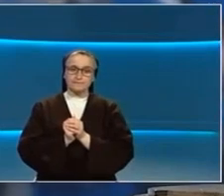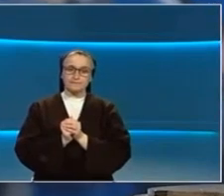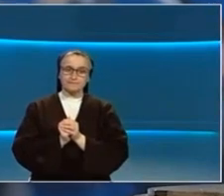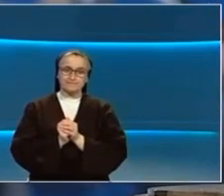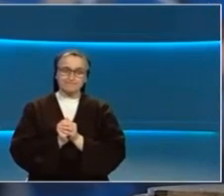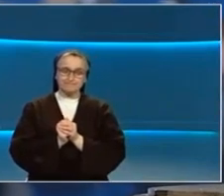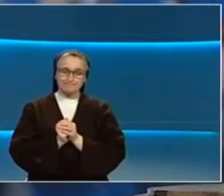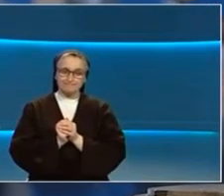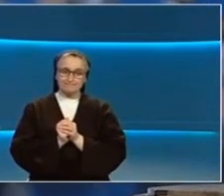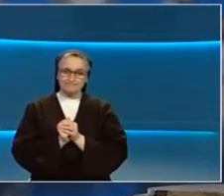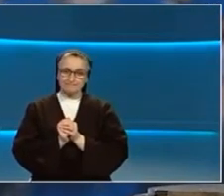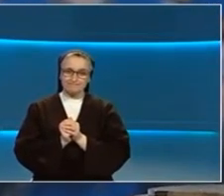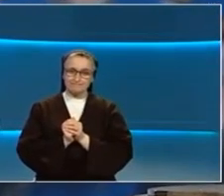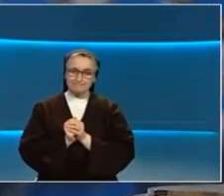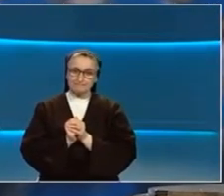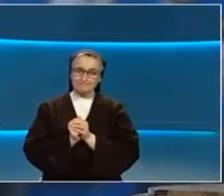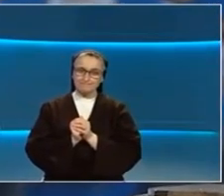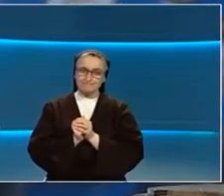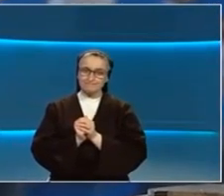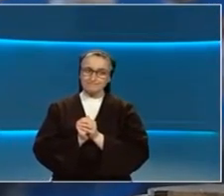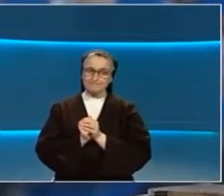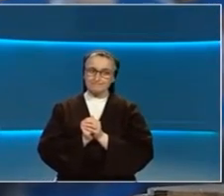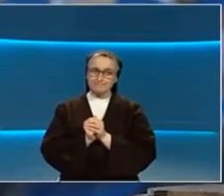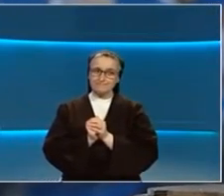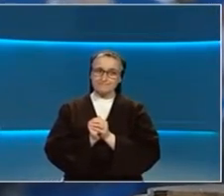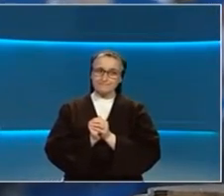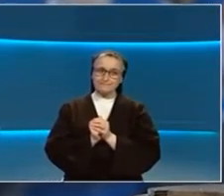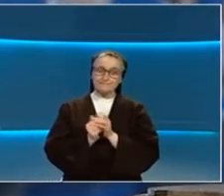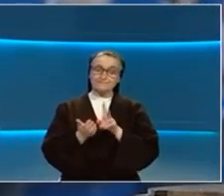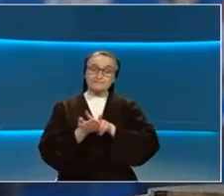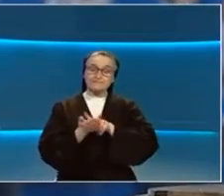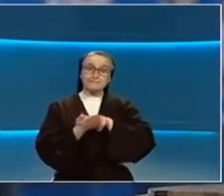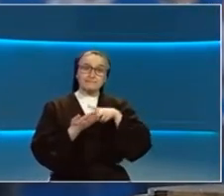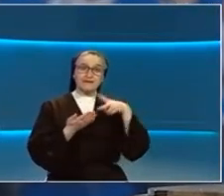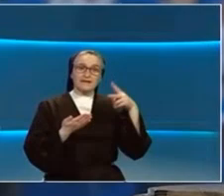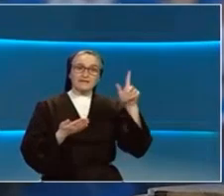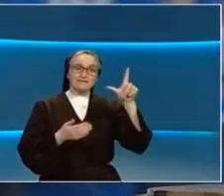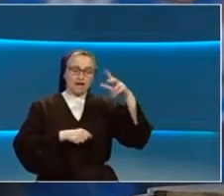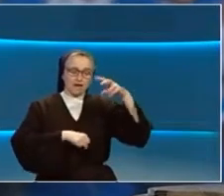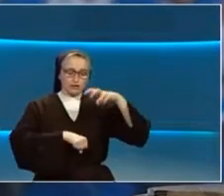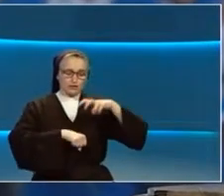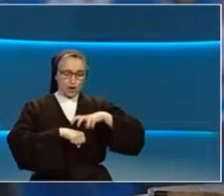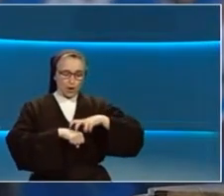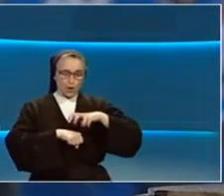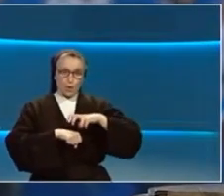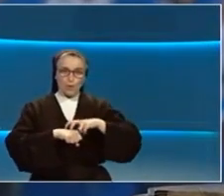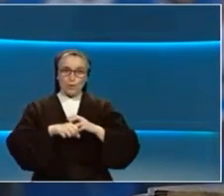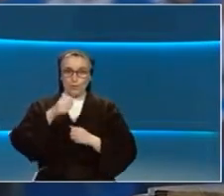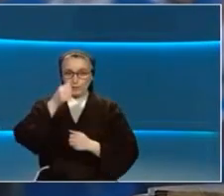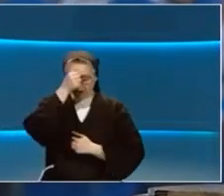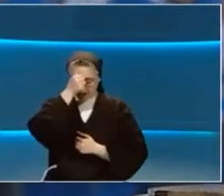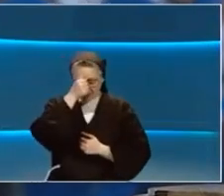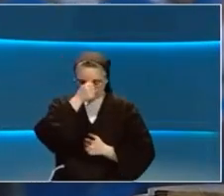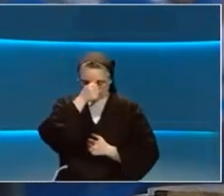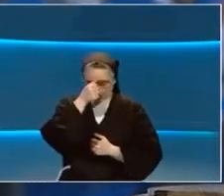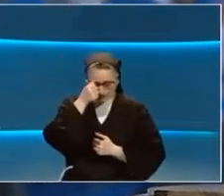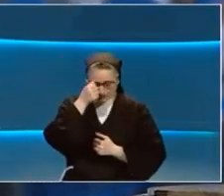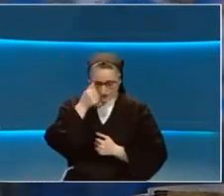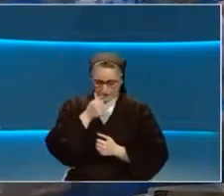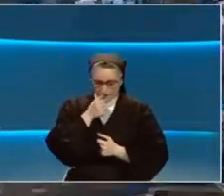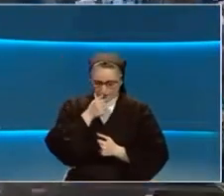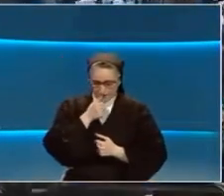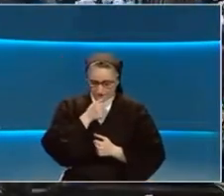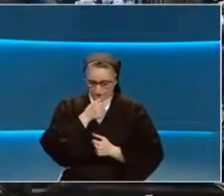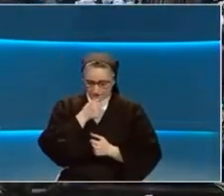Lectio Sancti Evangelii secundum Lucam. Gloria